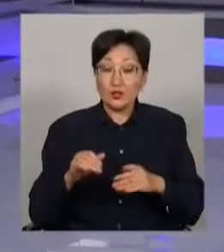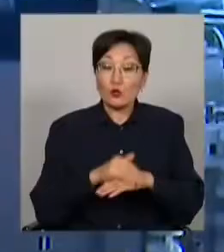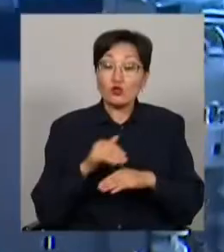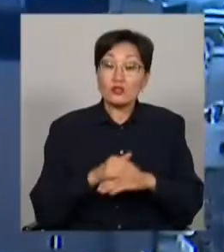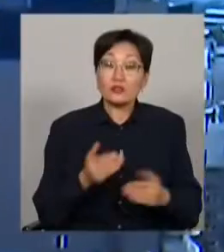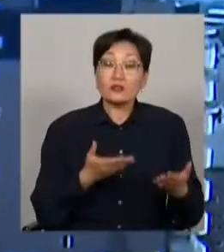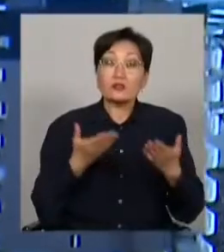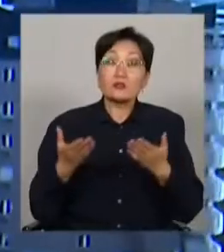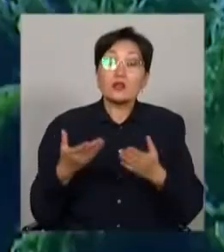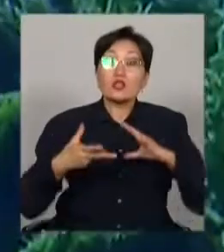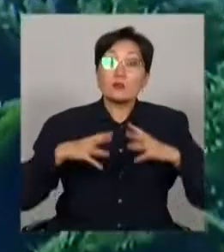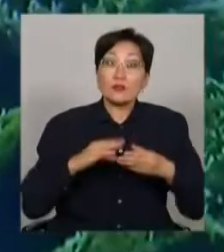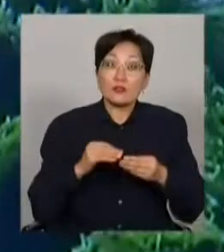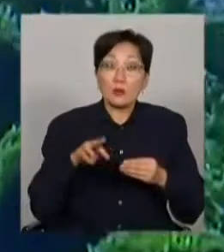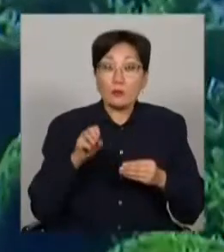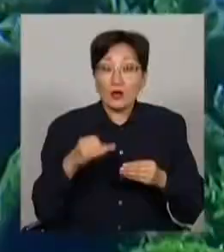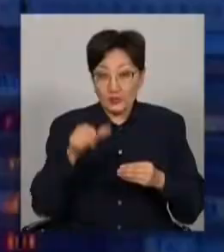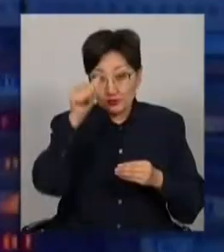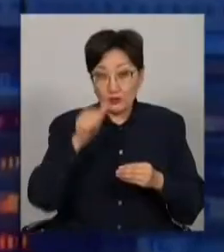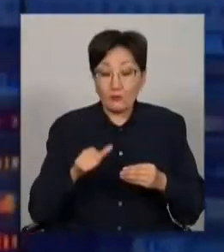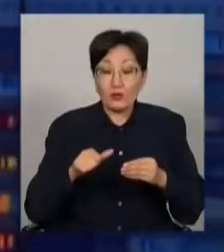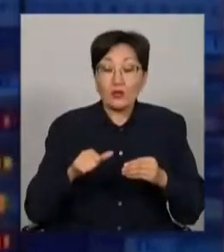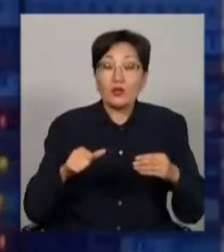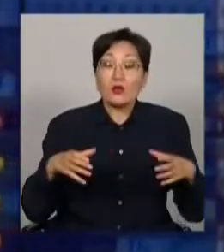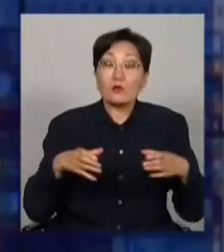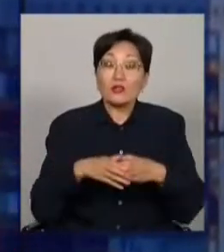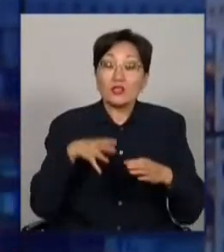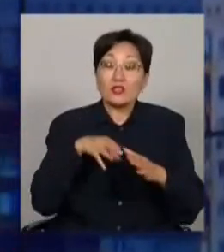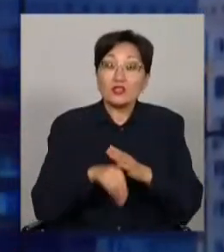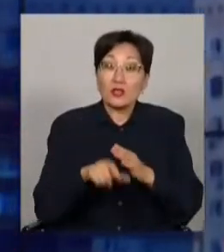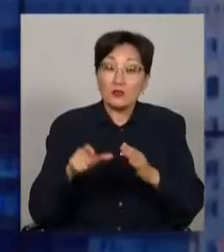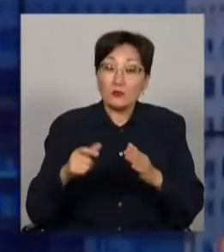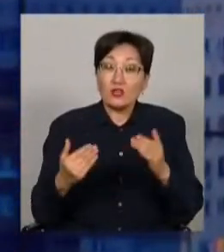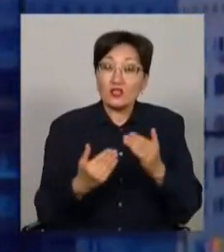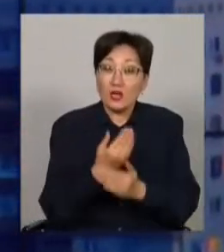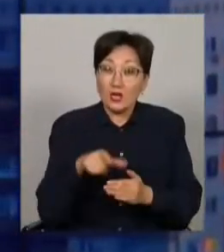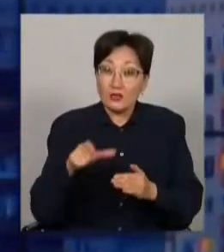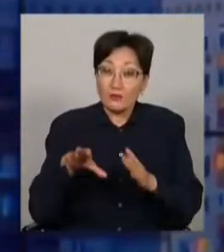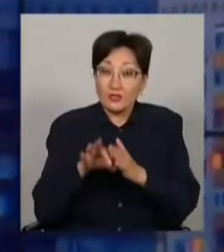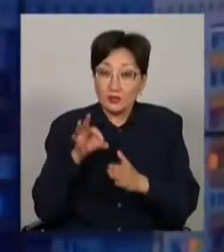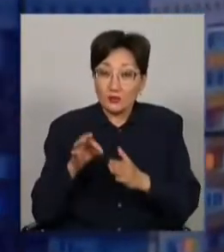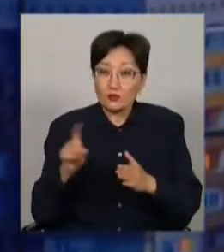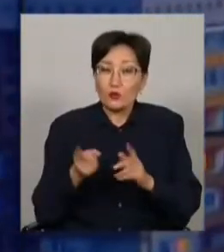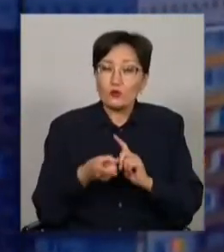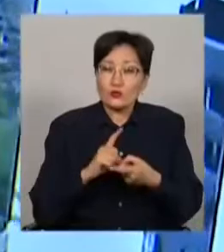келдіңіз. Жалпы мамыр айында ғана кеңес құрамы жаңарды, жаңа мүшелерді тағайындадыңыздар. Не өзгерді?